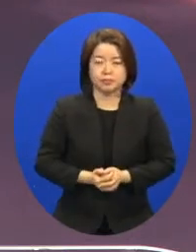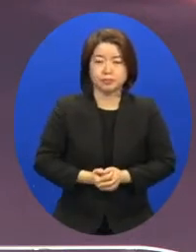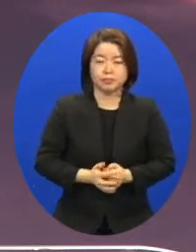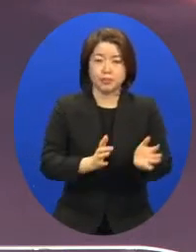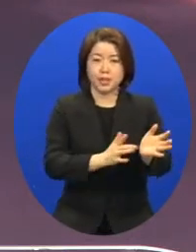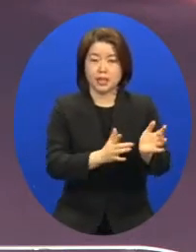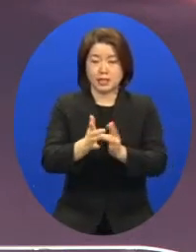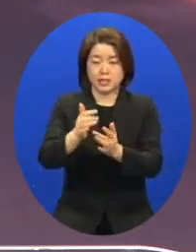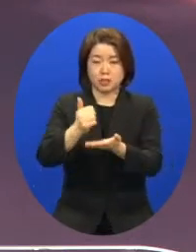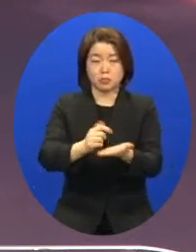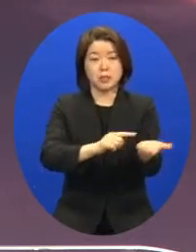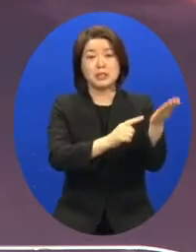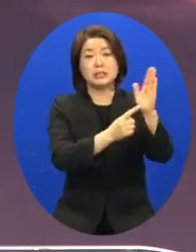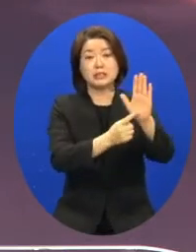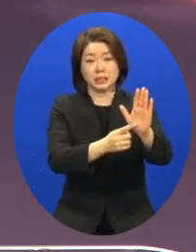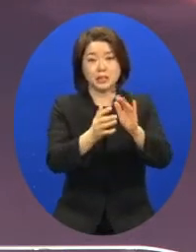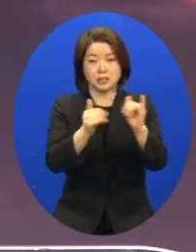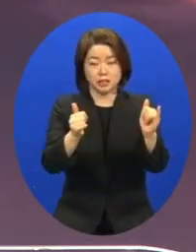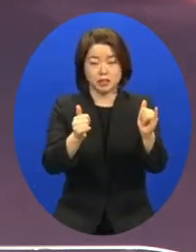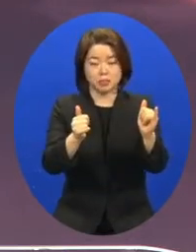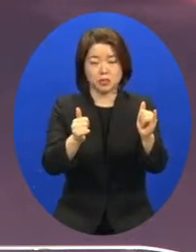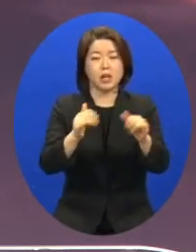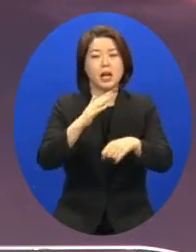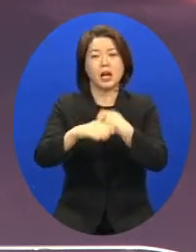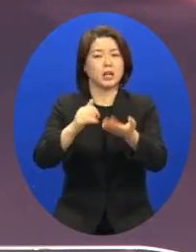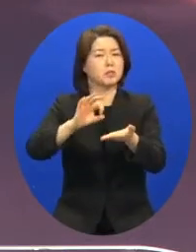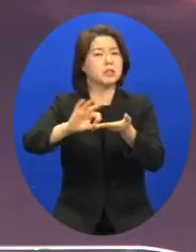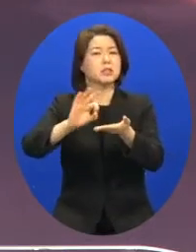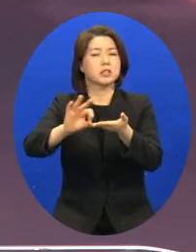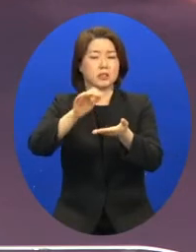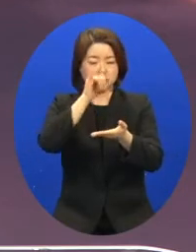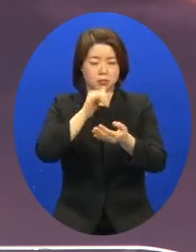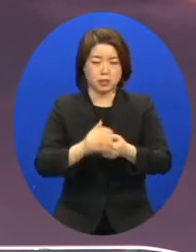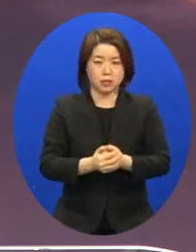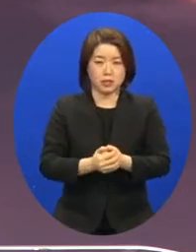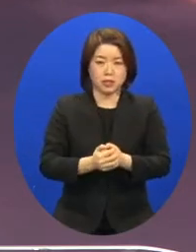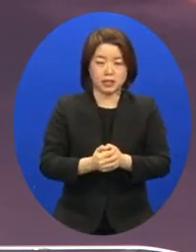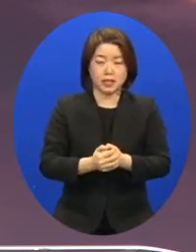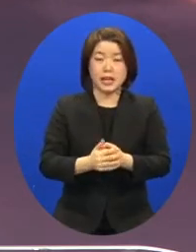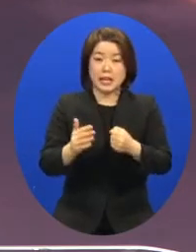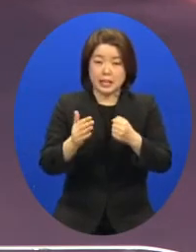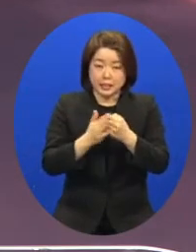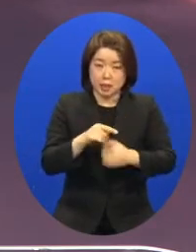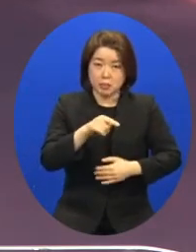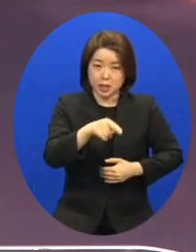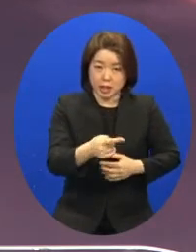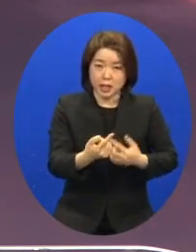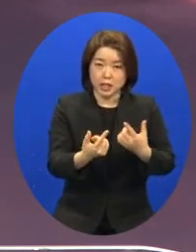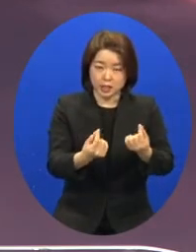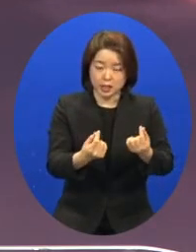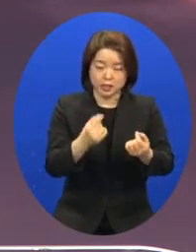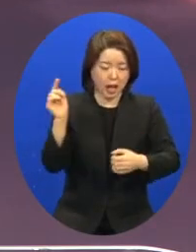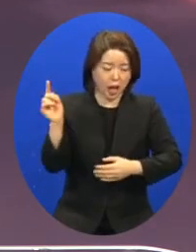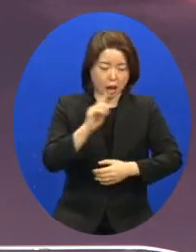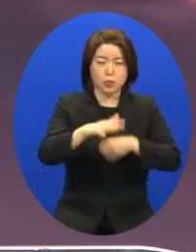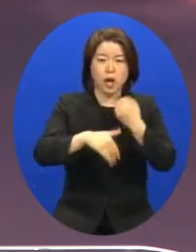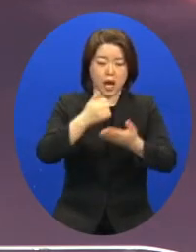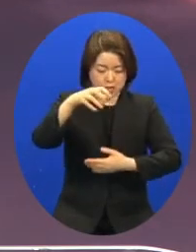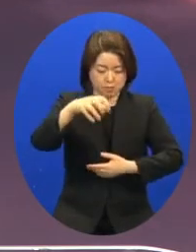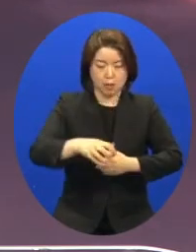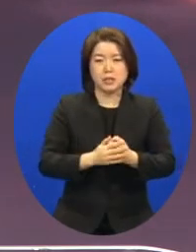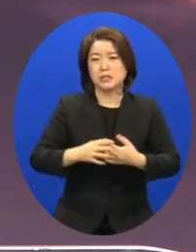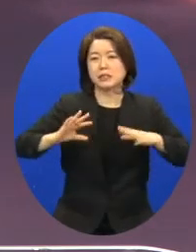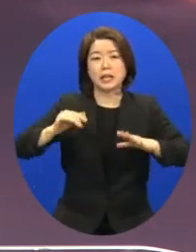예수님이 드러나시는 사람을 하나님이 쓰시는 거예요. 29절에 이리하여 아무도 하나님 앞에서는